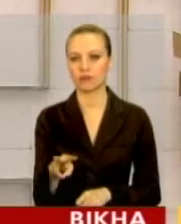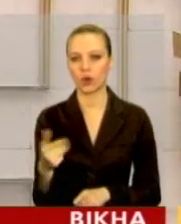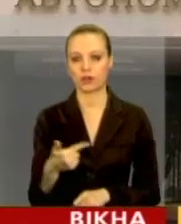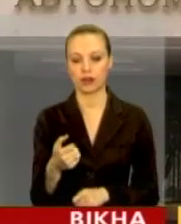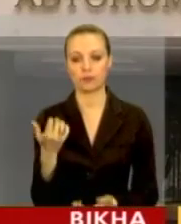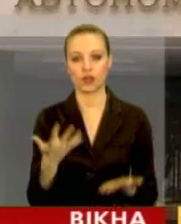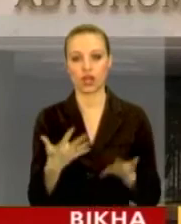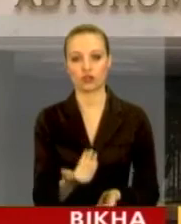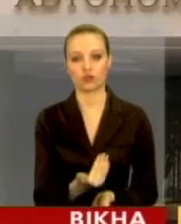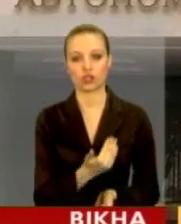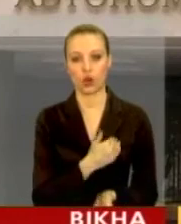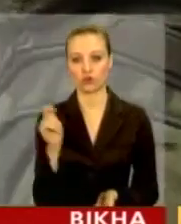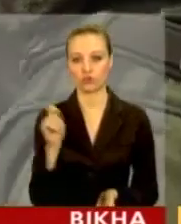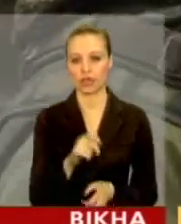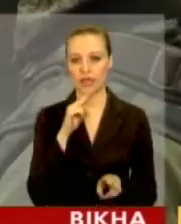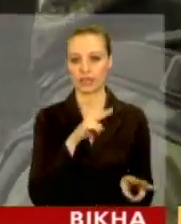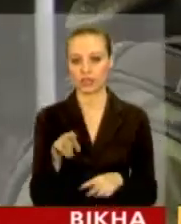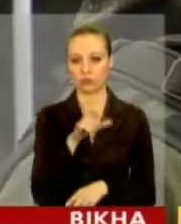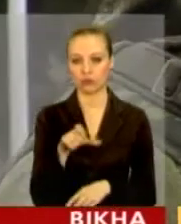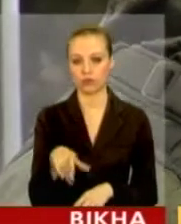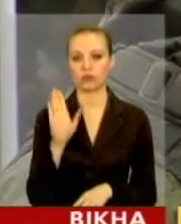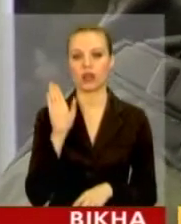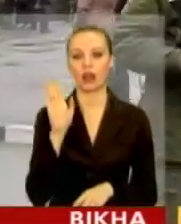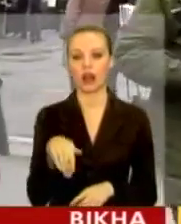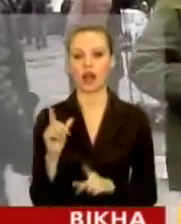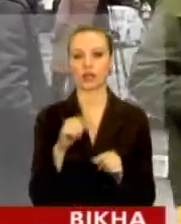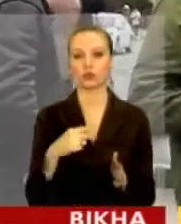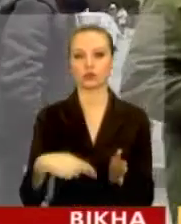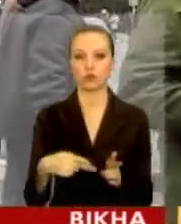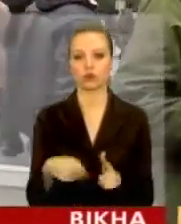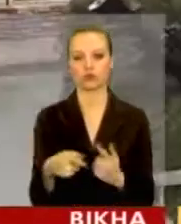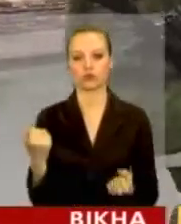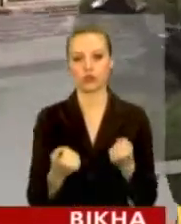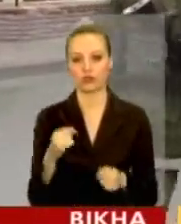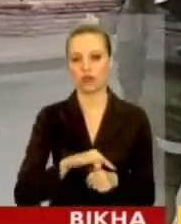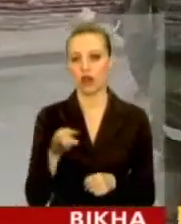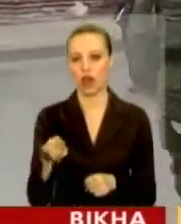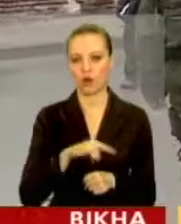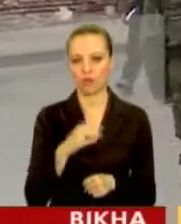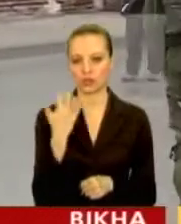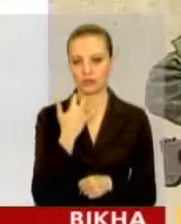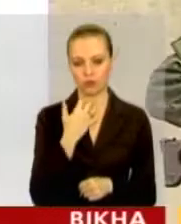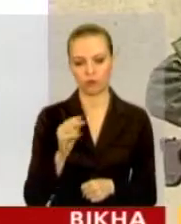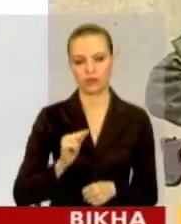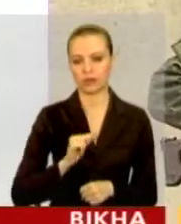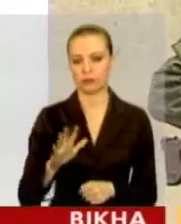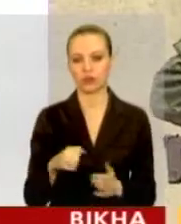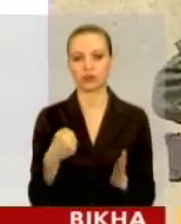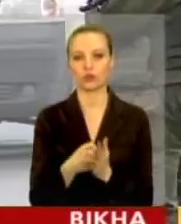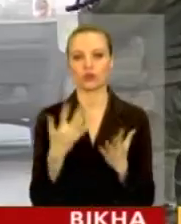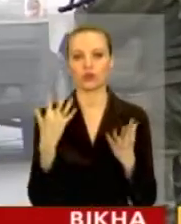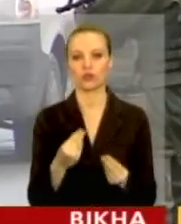гривень. А якщо захочуть приїхати спостерігачі, нехай дістаються поїздом чи машиною. Аеропорт Сімферополя не працюватиме до